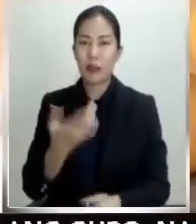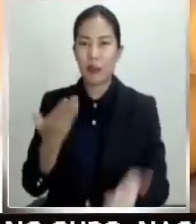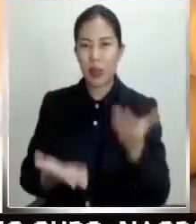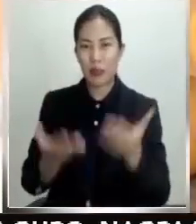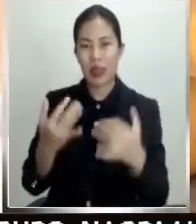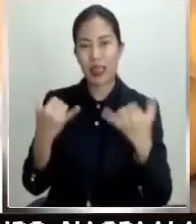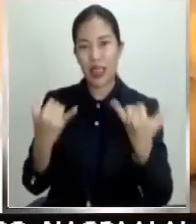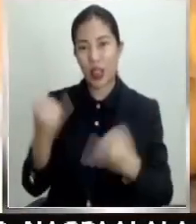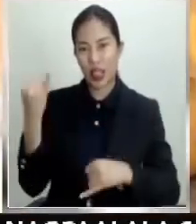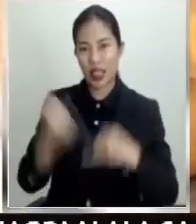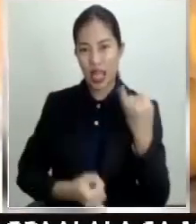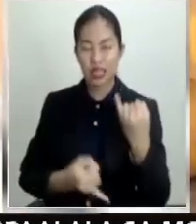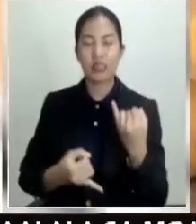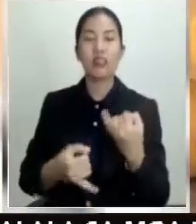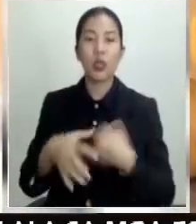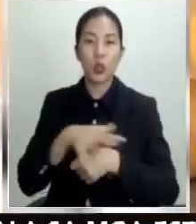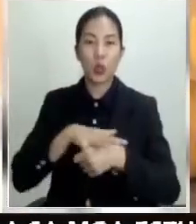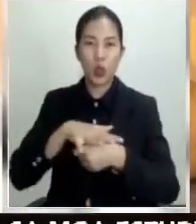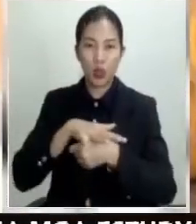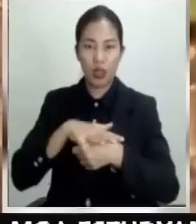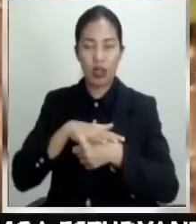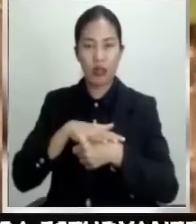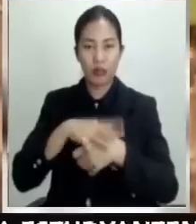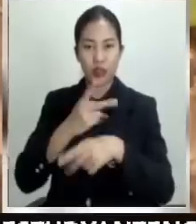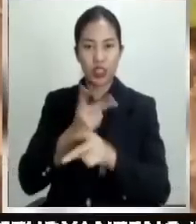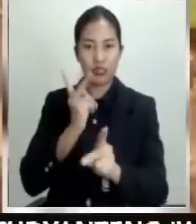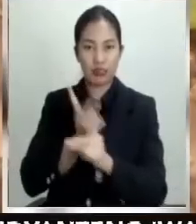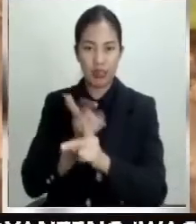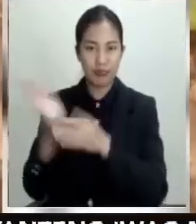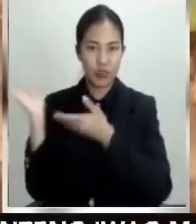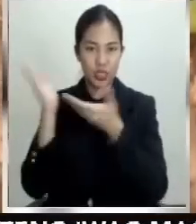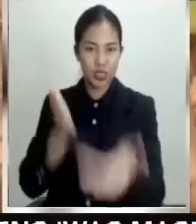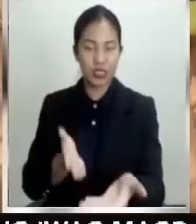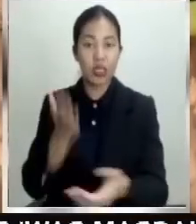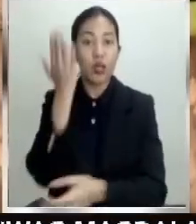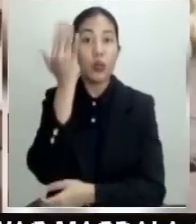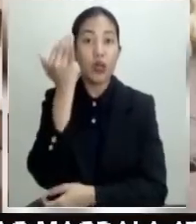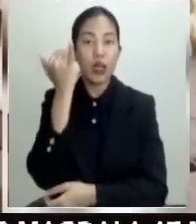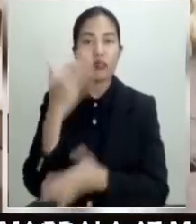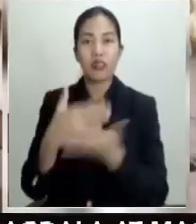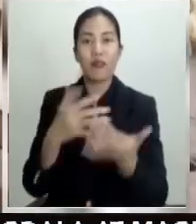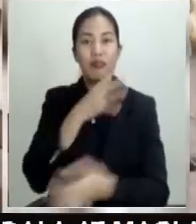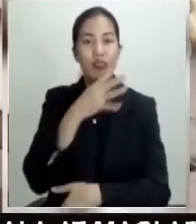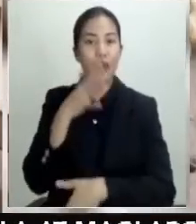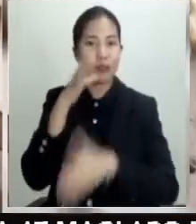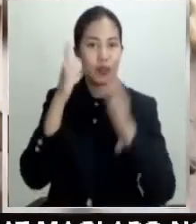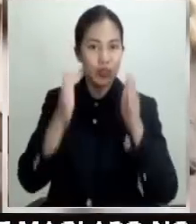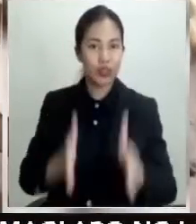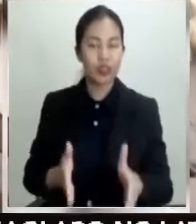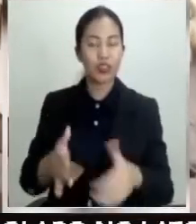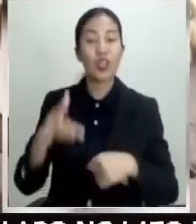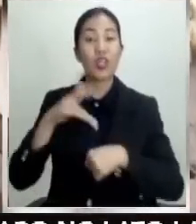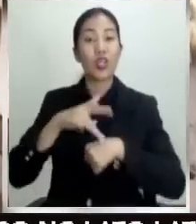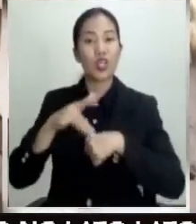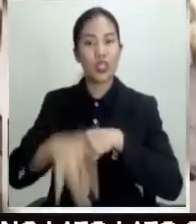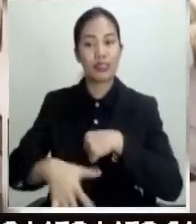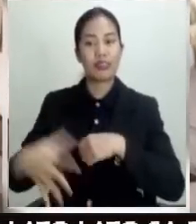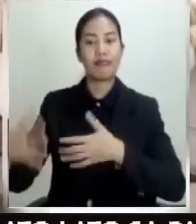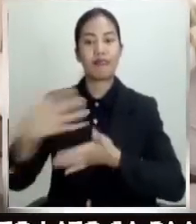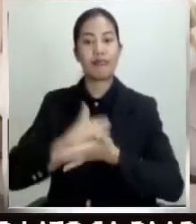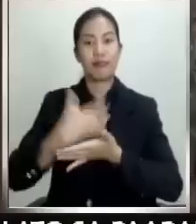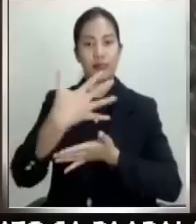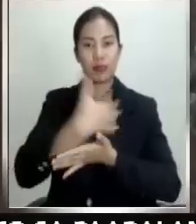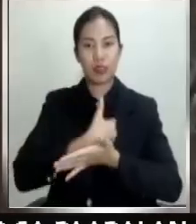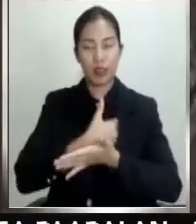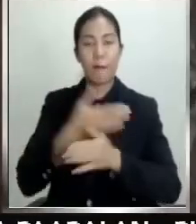lokal na produktong naani sa bayan. Ang iba kasing mga magsasaka na nagsusupply sa kanila, maaga na raw inani ang kanilang mga pananim bago